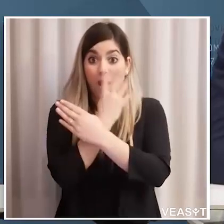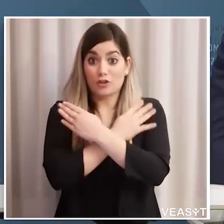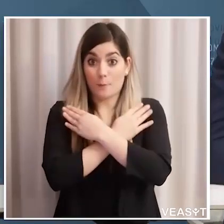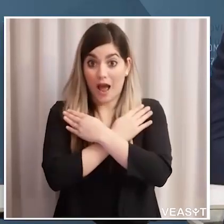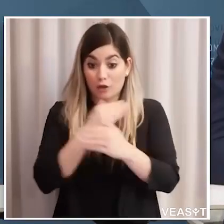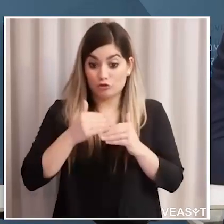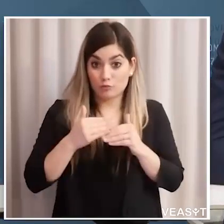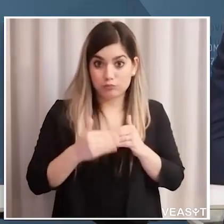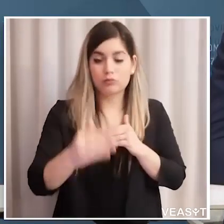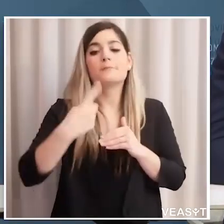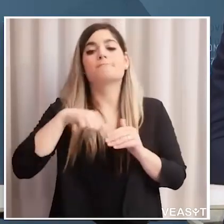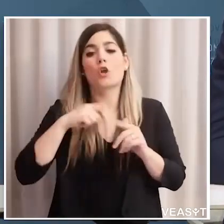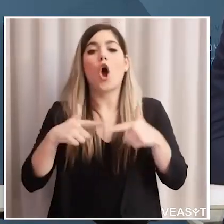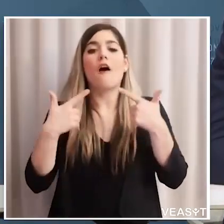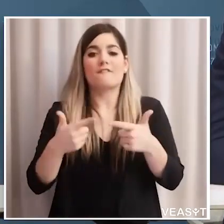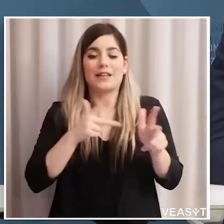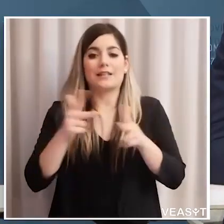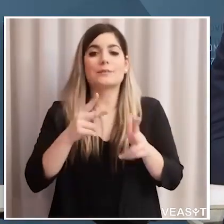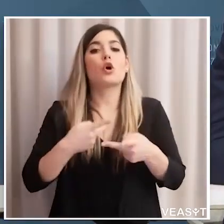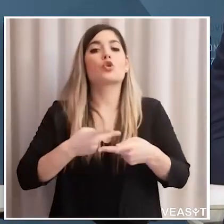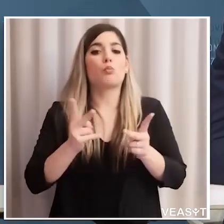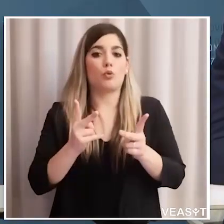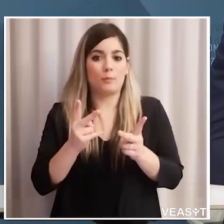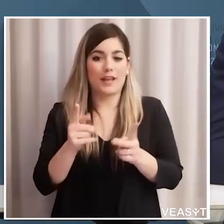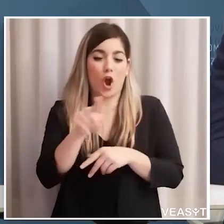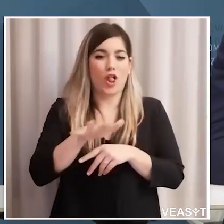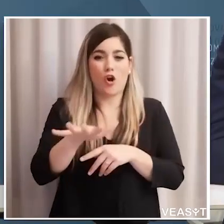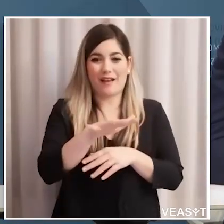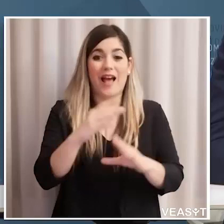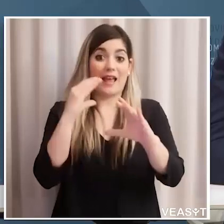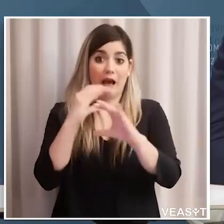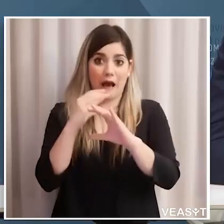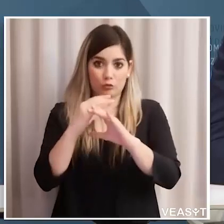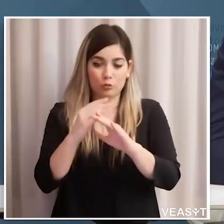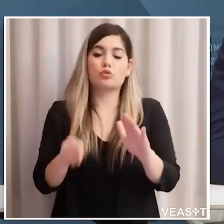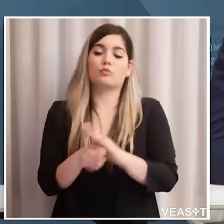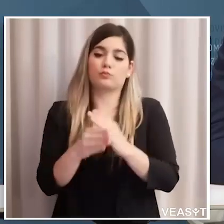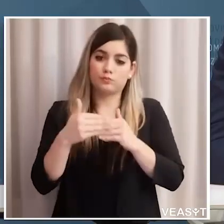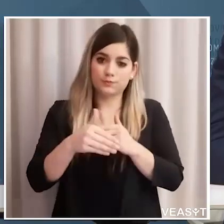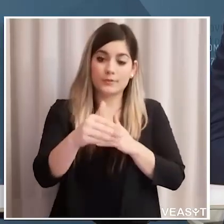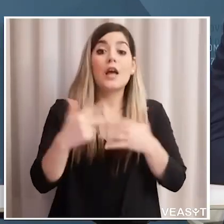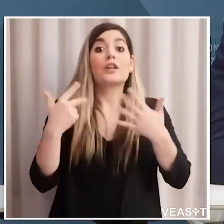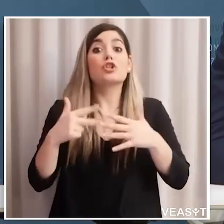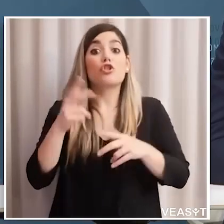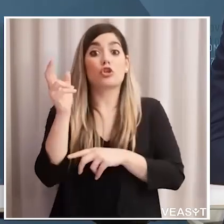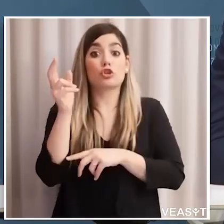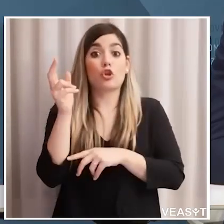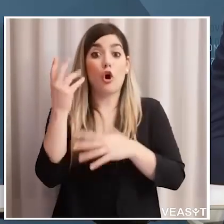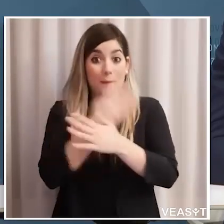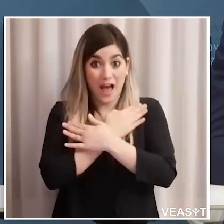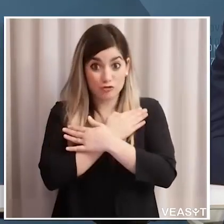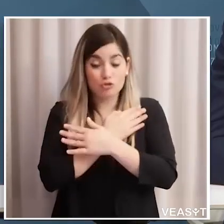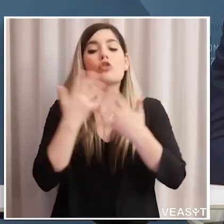ritorneremo a potenziare l'offerta del trasporto pubblico locale, autobus, e dal 18 marzo invece il